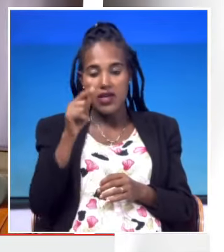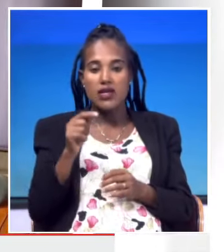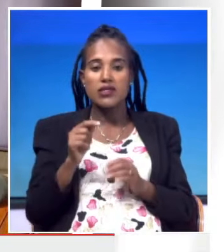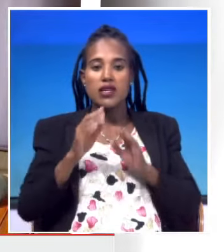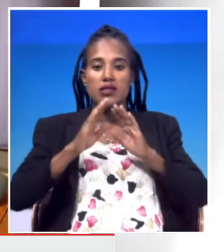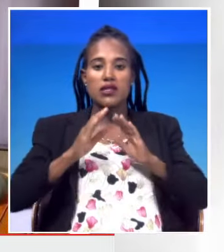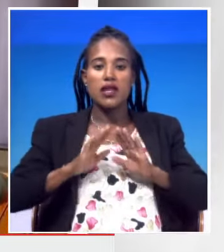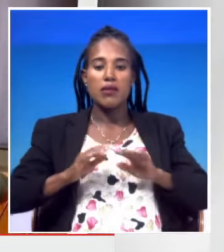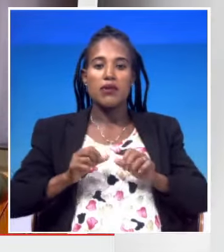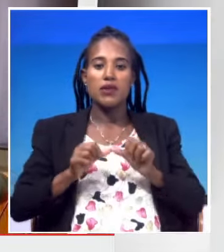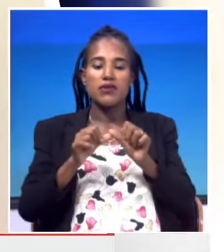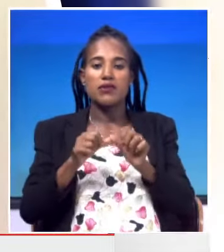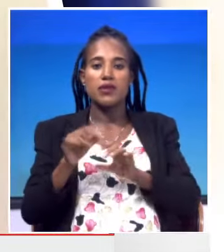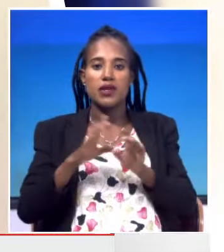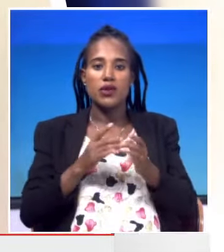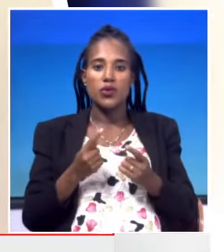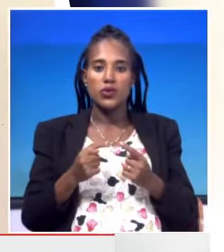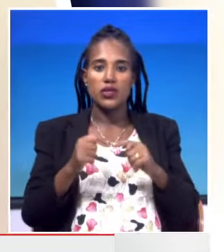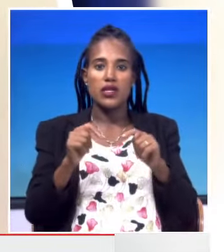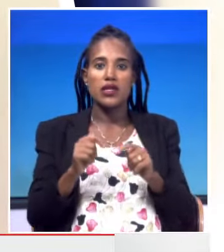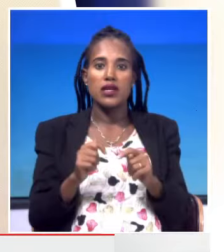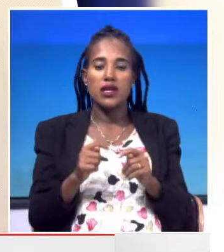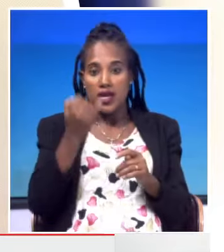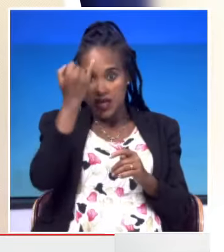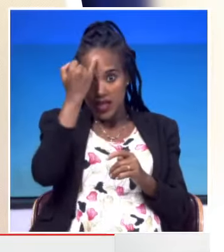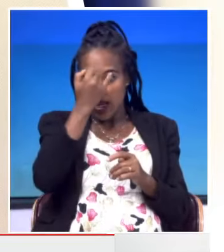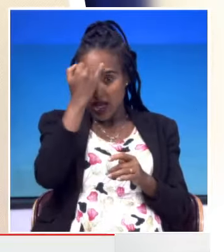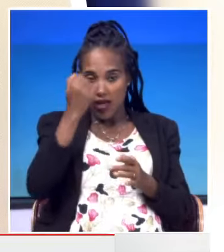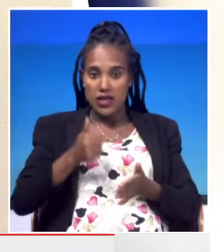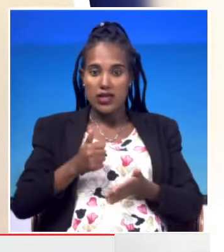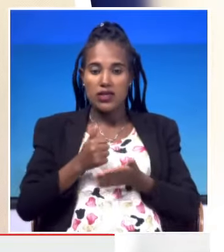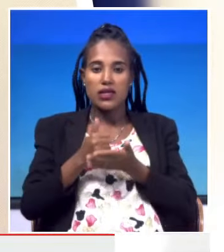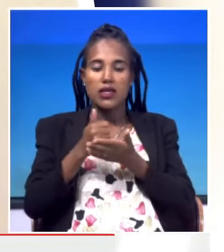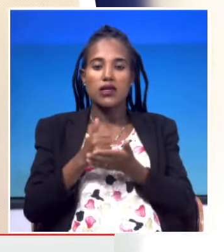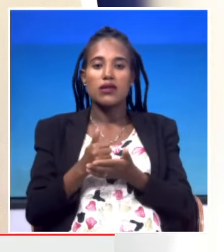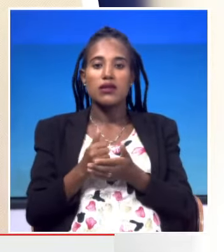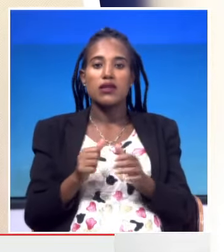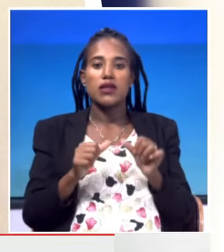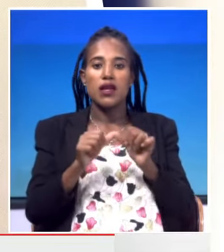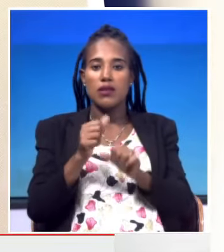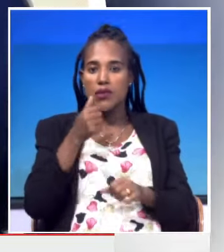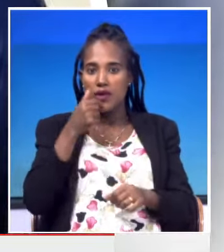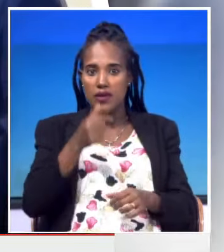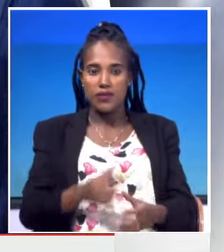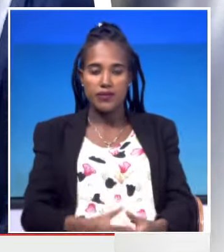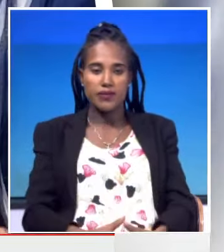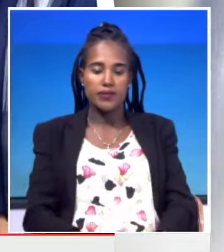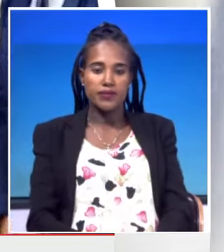ዘላቂ ሰላም ለማስፈን ለሚደረገው ጥረት የጣሊያን እገዛ ተጠናክሮ ይቀጥላል ብለዋል።